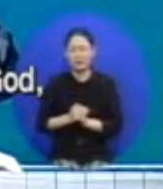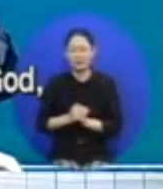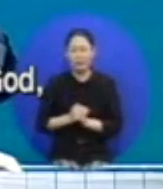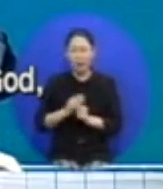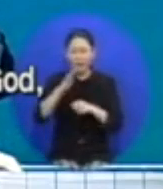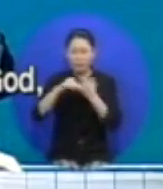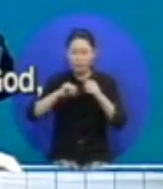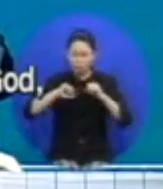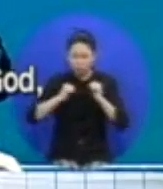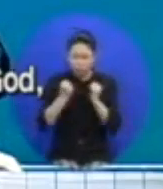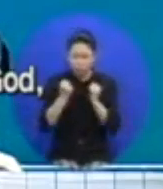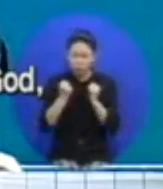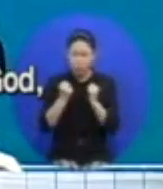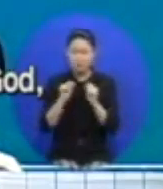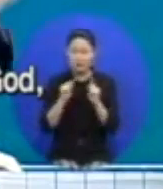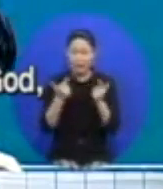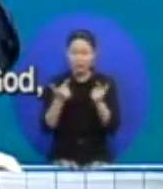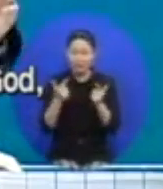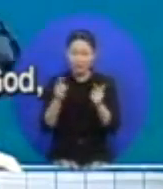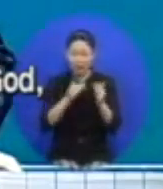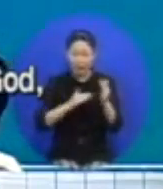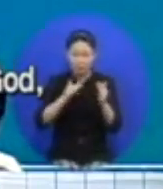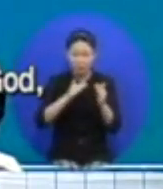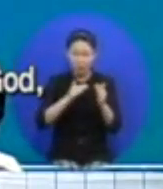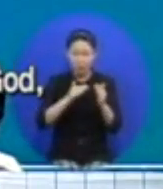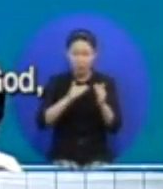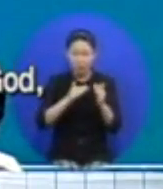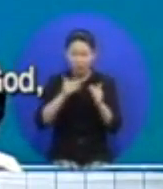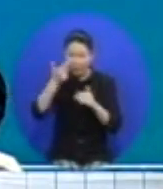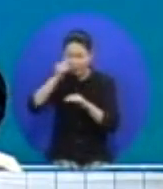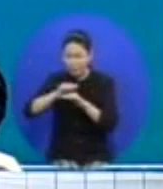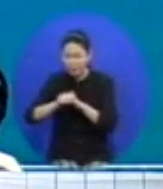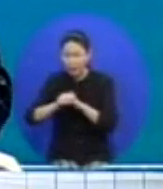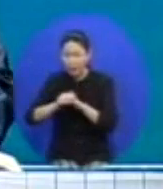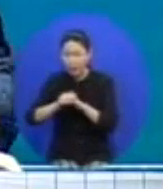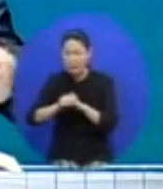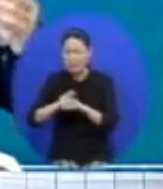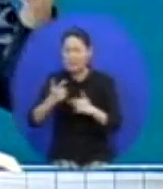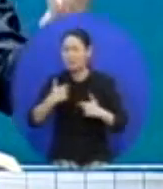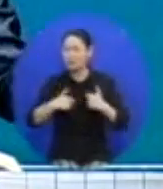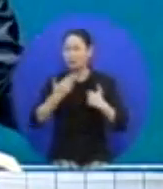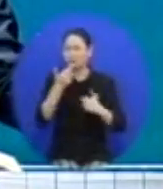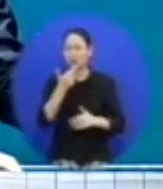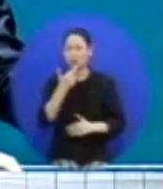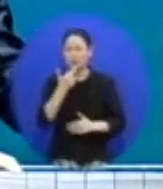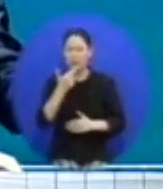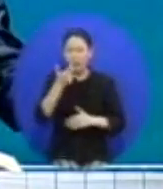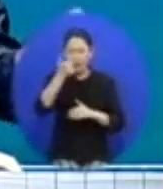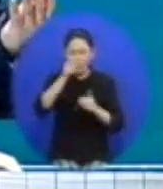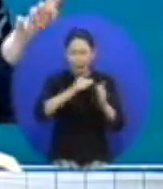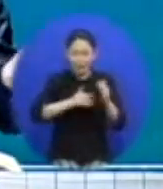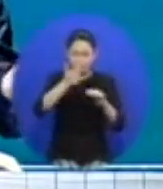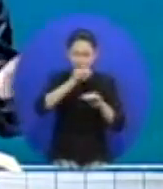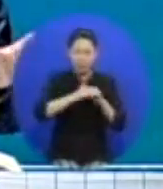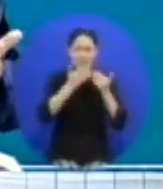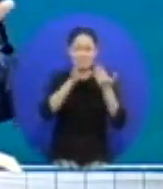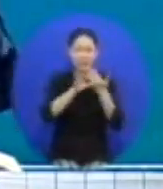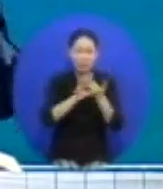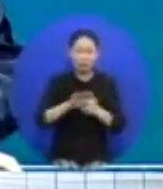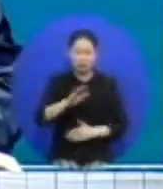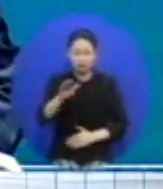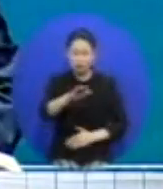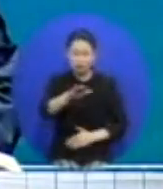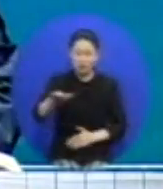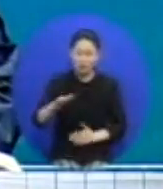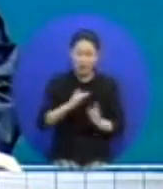순종하지 않는 가정이 가정 예배가 기쁨일 수 가 없어요 가정 예배 드려 보면 우리 가정의 영적 상태가 꽃